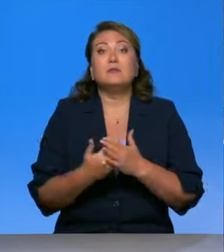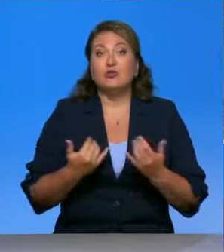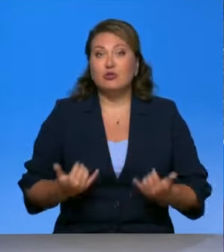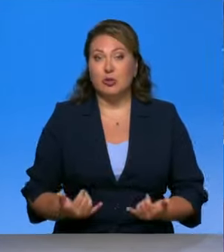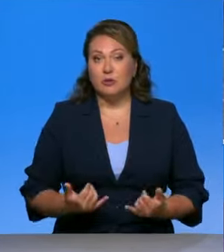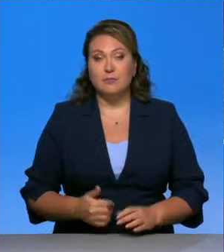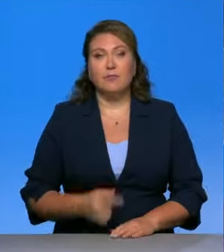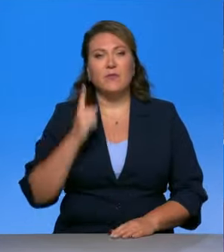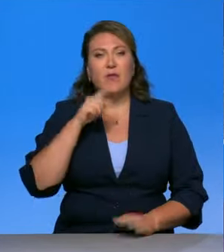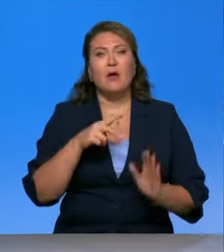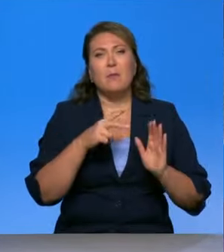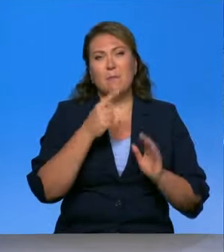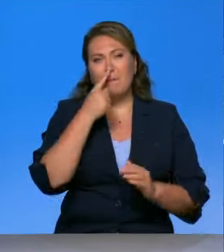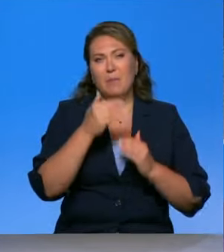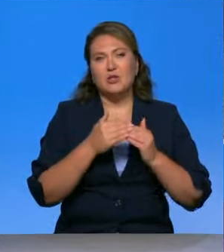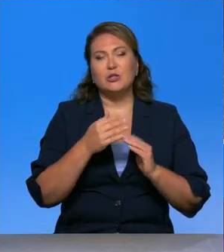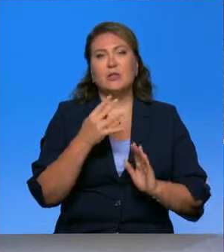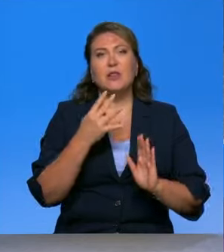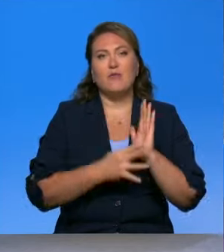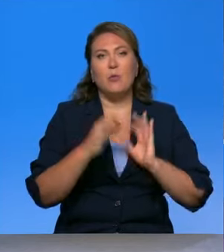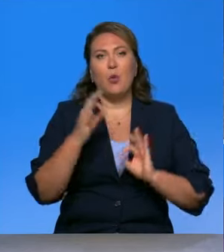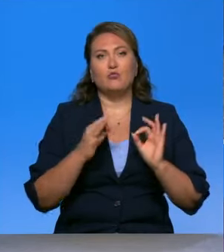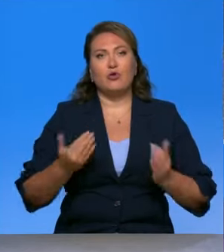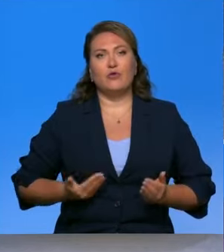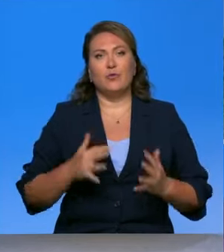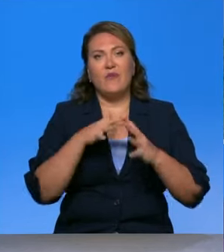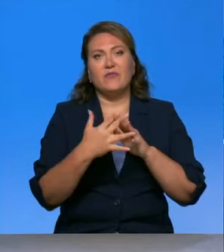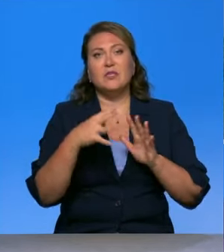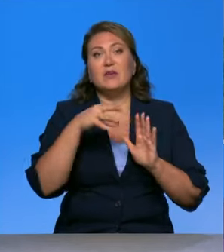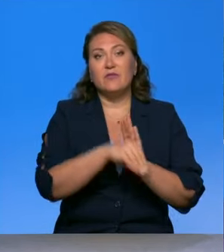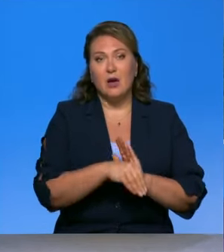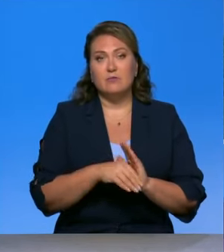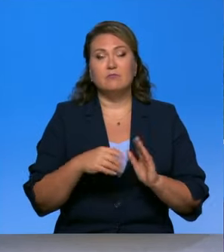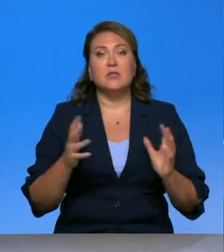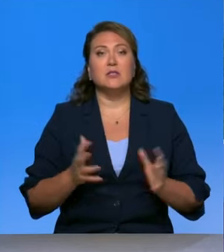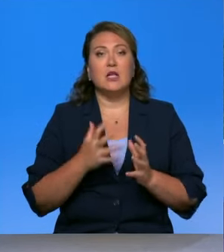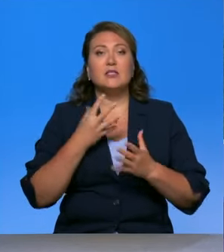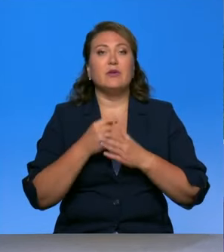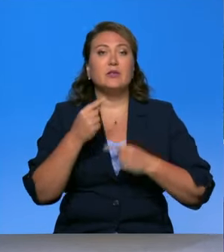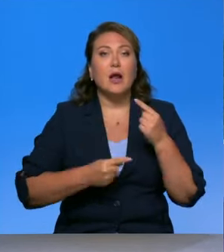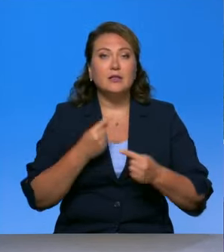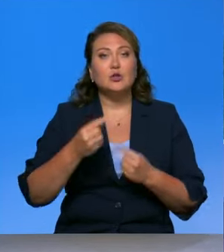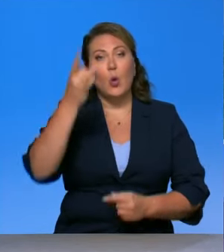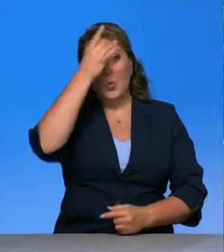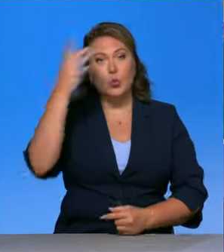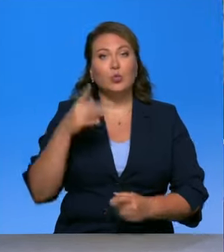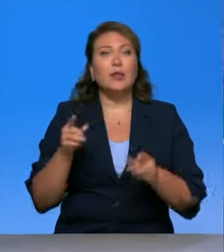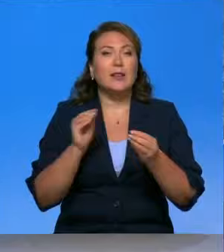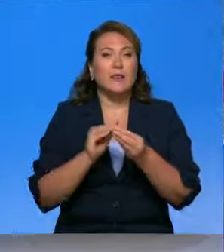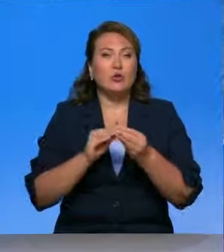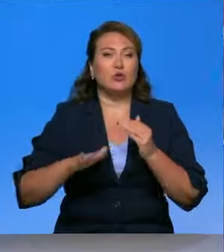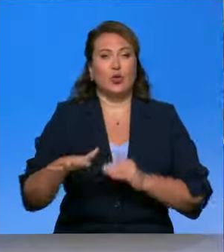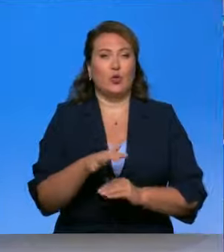87%, ну почти 90% проживают в деревнях. Сохраняет свои традиции, культуры и на той же территории, в основном, что было и